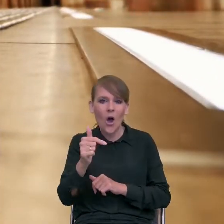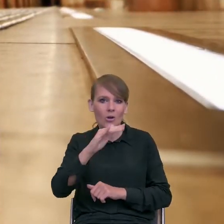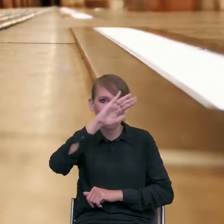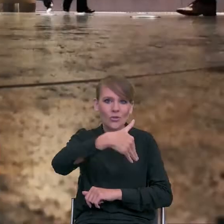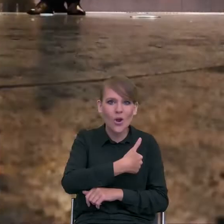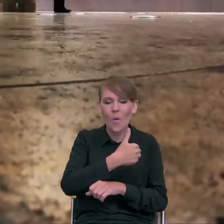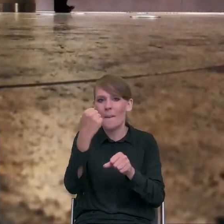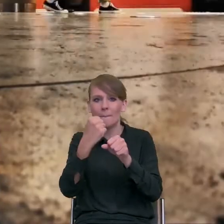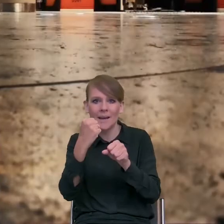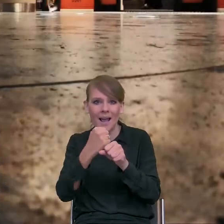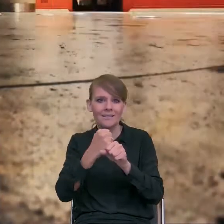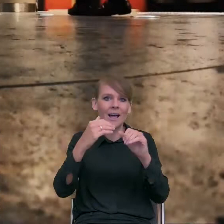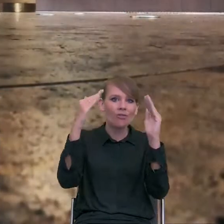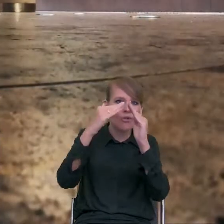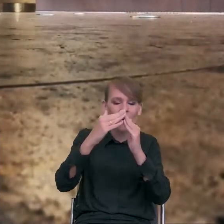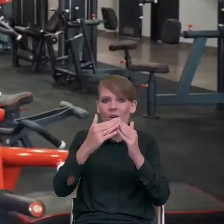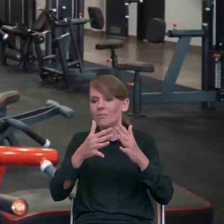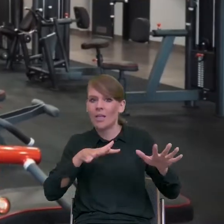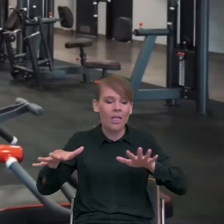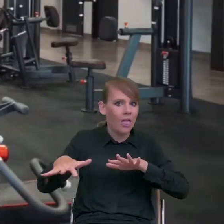praca, dom, ciągły pęd.